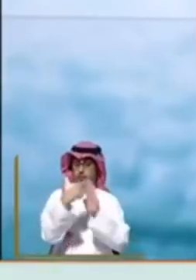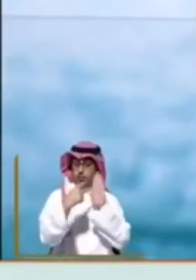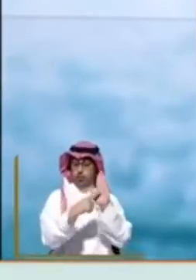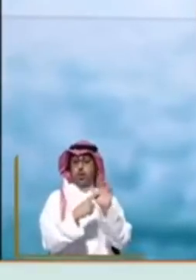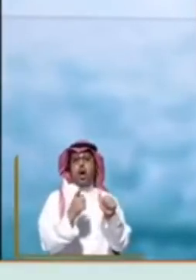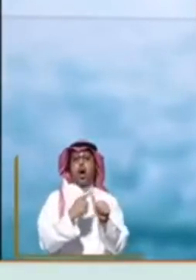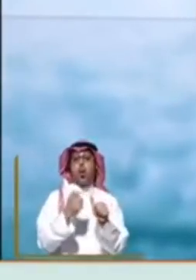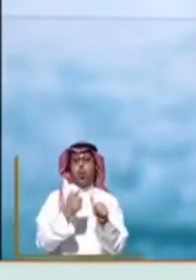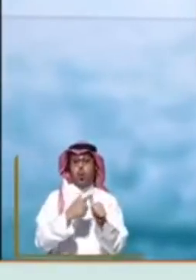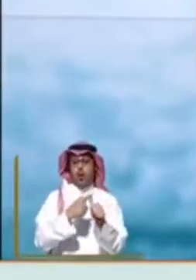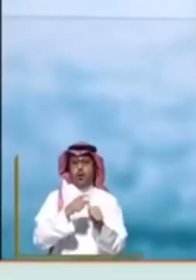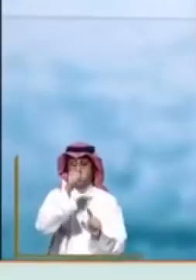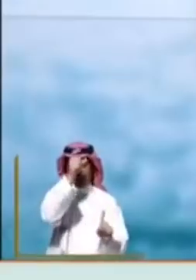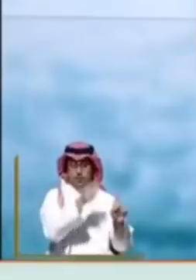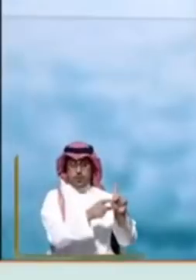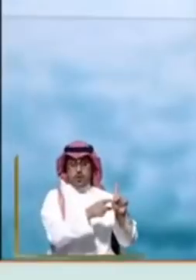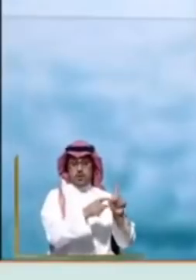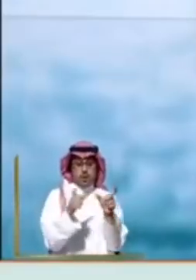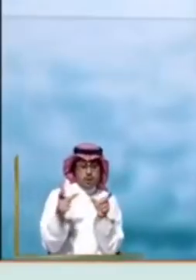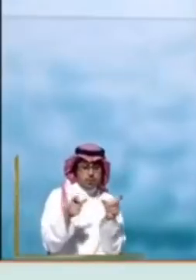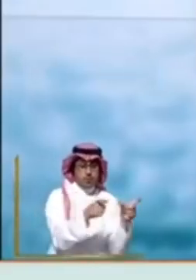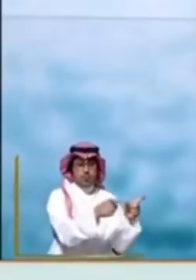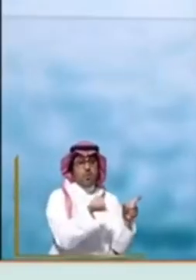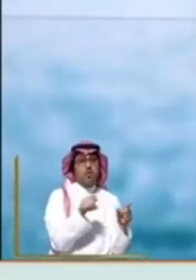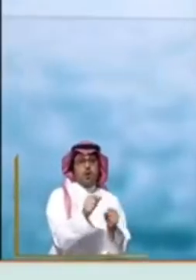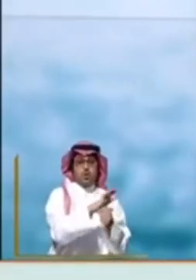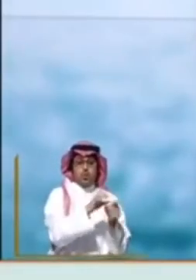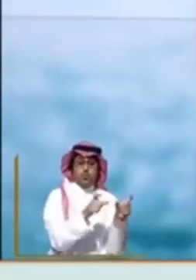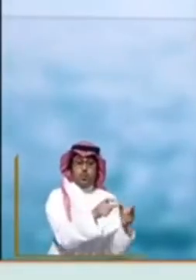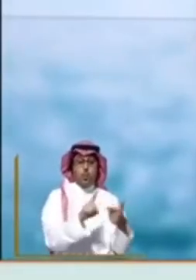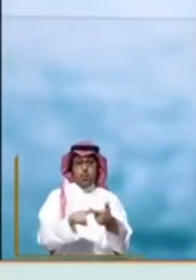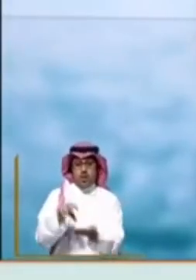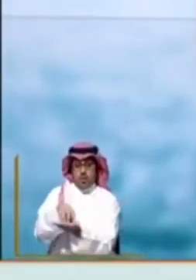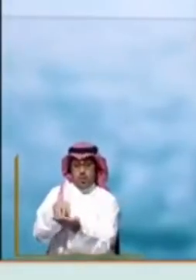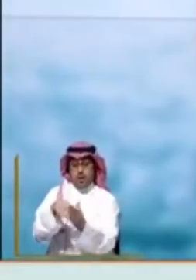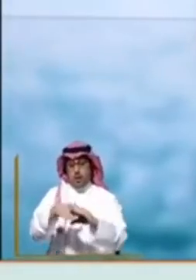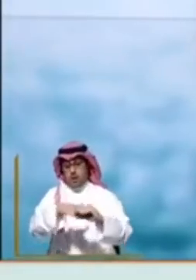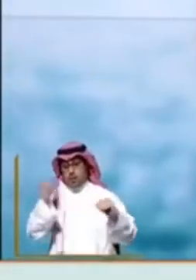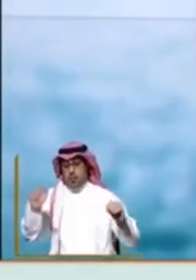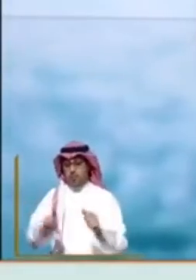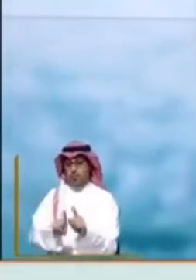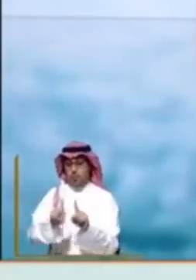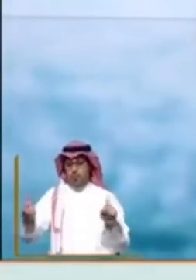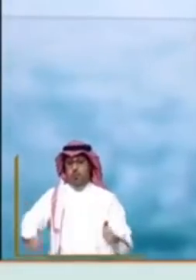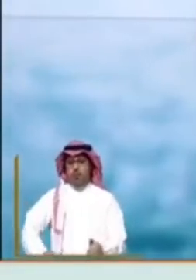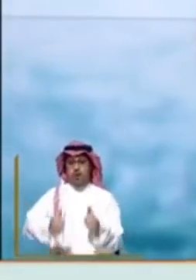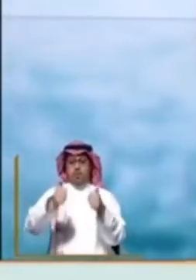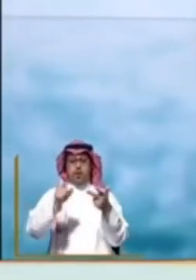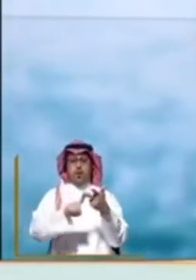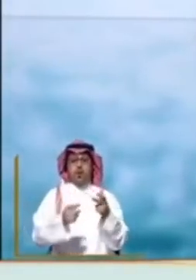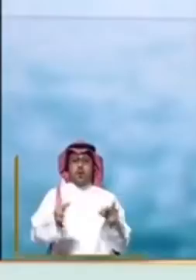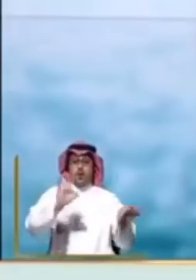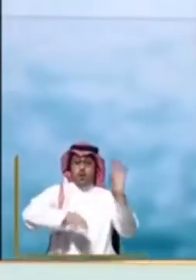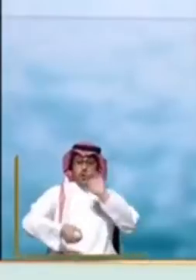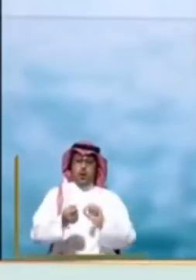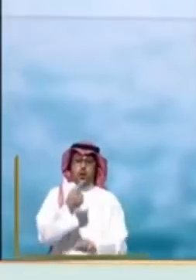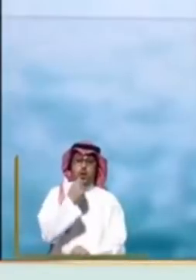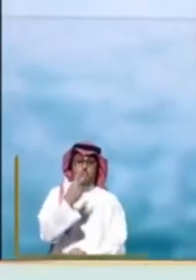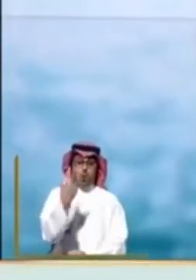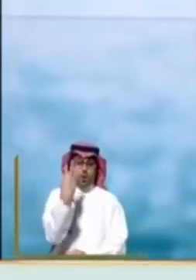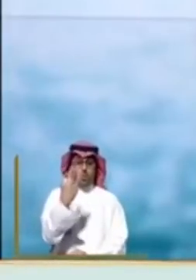أهمها التحكم بناقل العدوى والقضاء على مصدر العدوى الرئيسي، إضافة أيضا إلى إيجاد